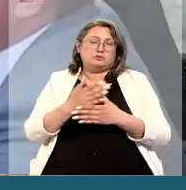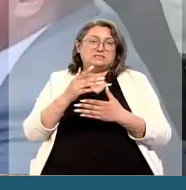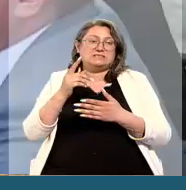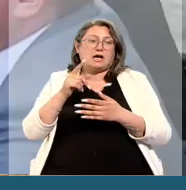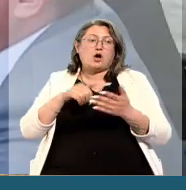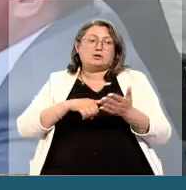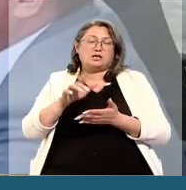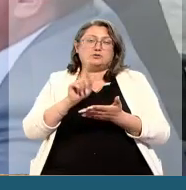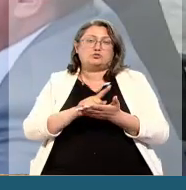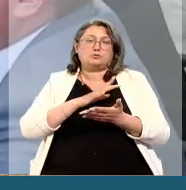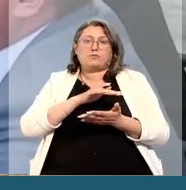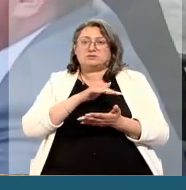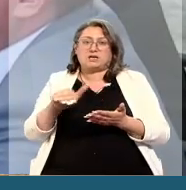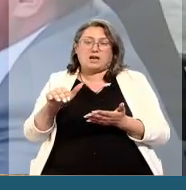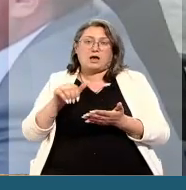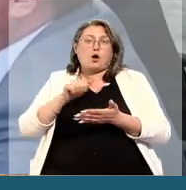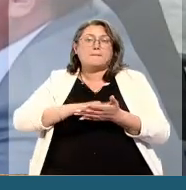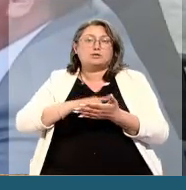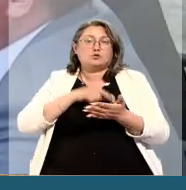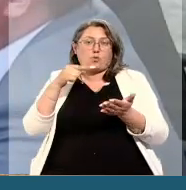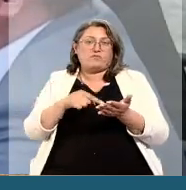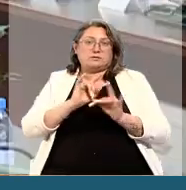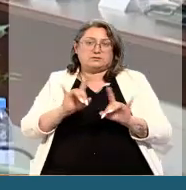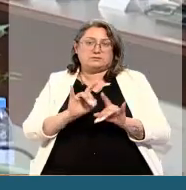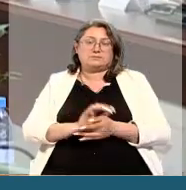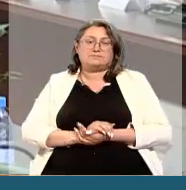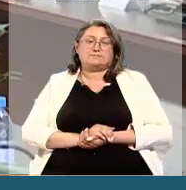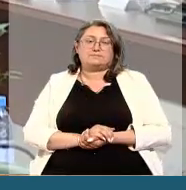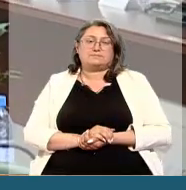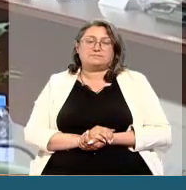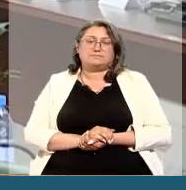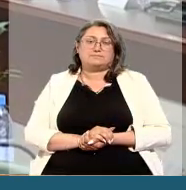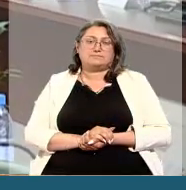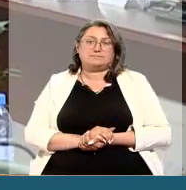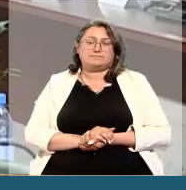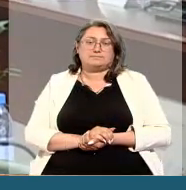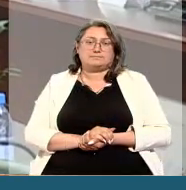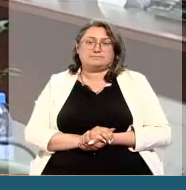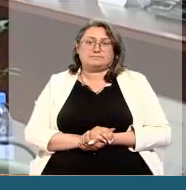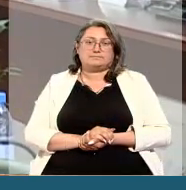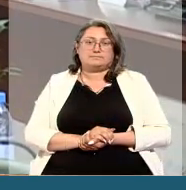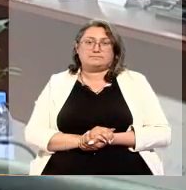заявителю, отказ должен быть официально обоснован. Алмажан Манкельдинова, Людмила Рудакова, Алексей Руденко, телеканал «Кустанай».